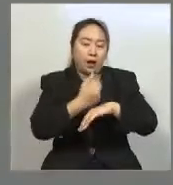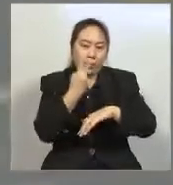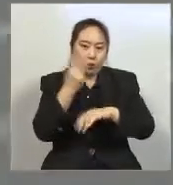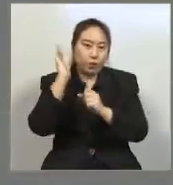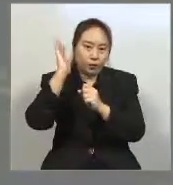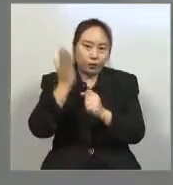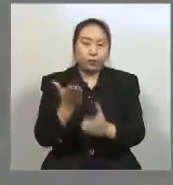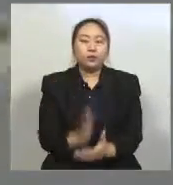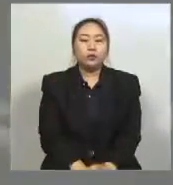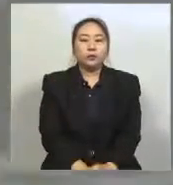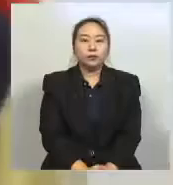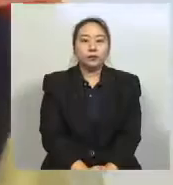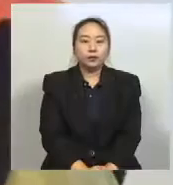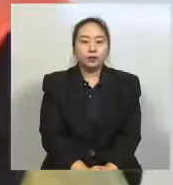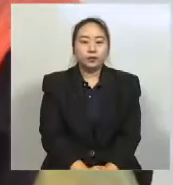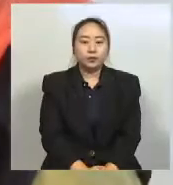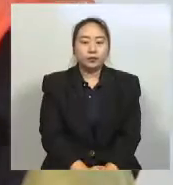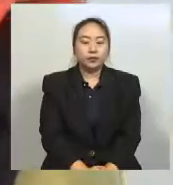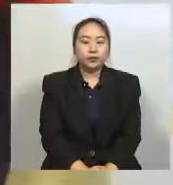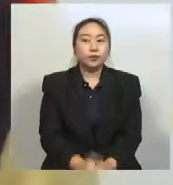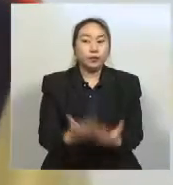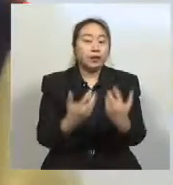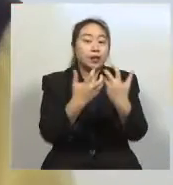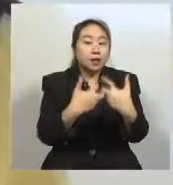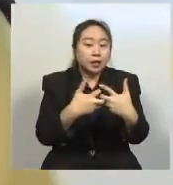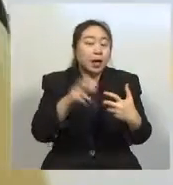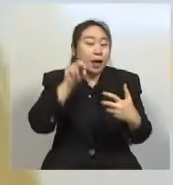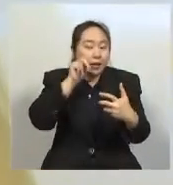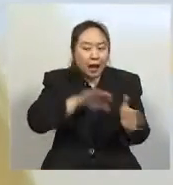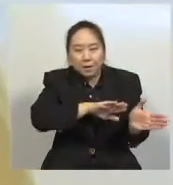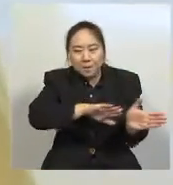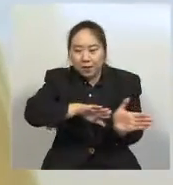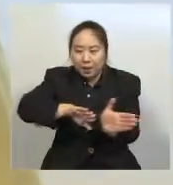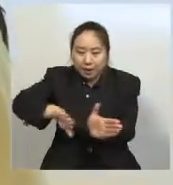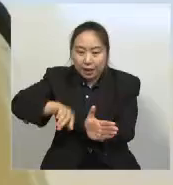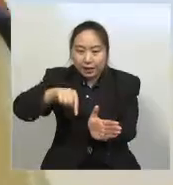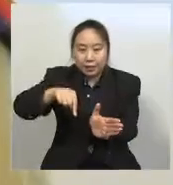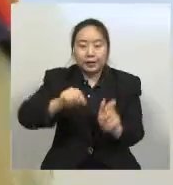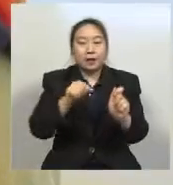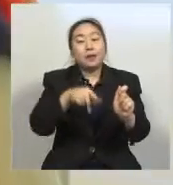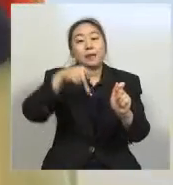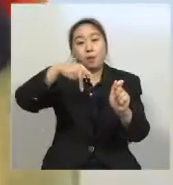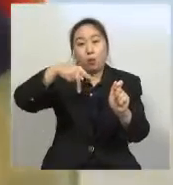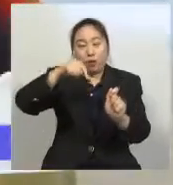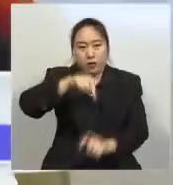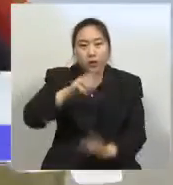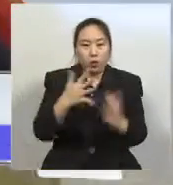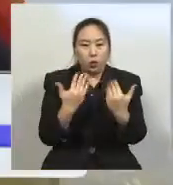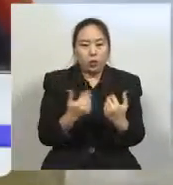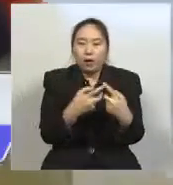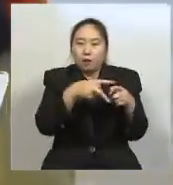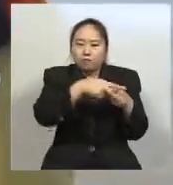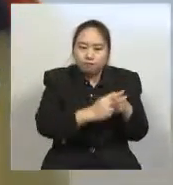ค่ะ ครับคือเครื่องผลักดันน้ำที่ติดตั้งอยู่ที่อำเภอพิบูลเนี่ยเราติดตั้ง